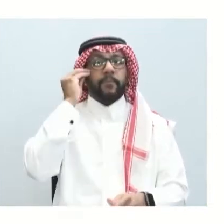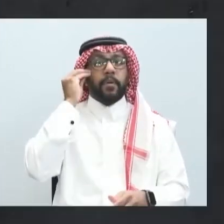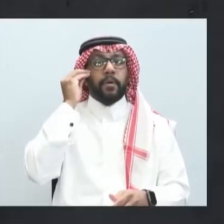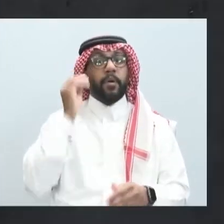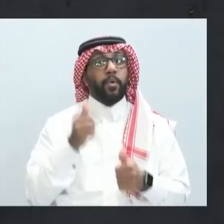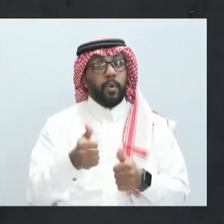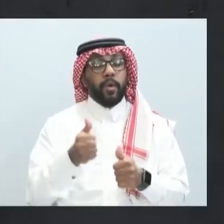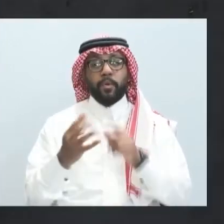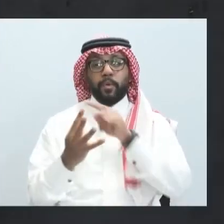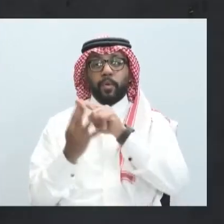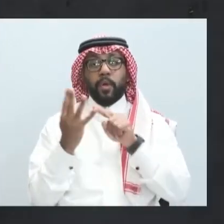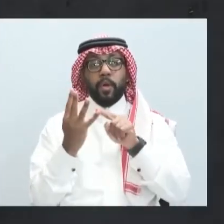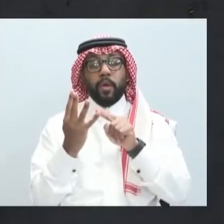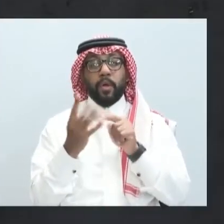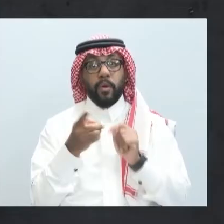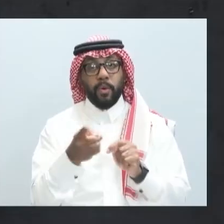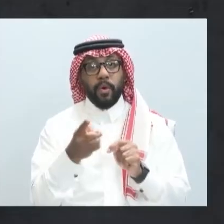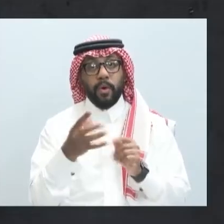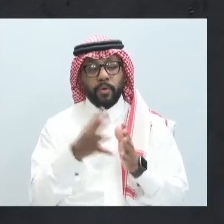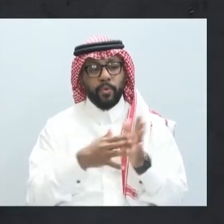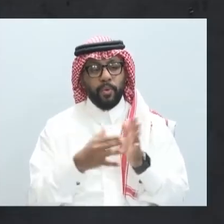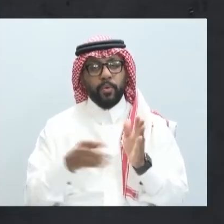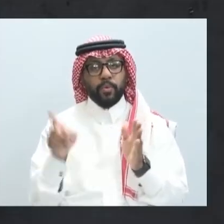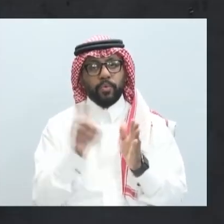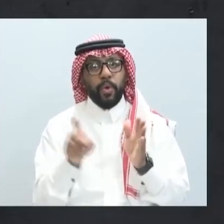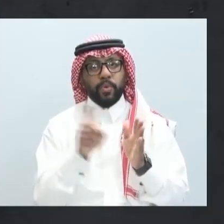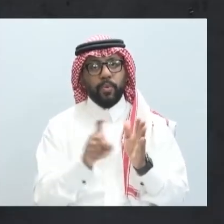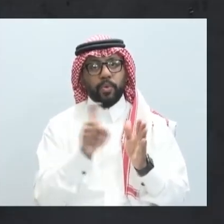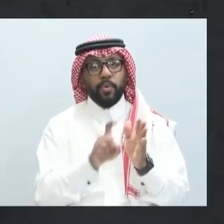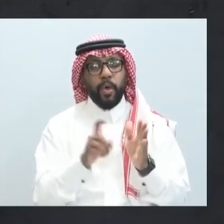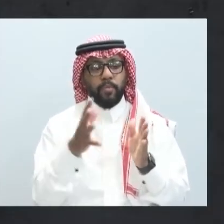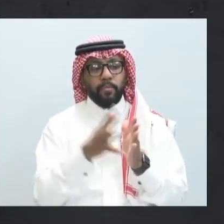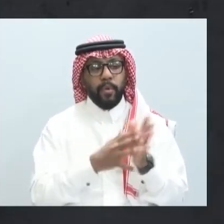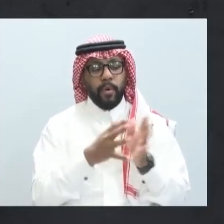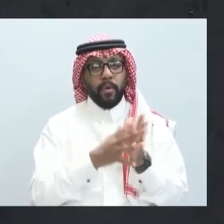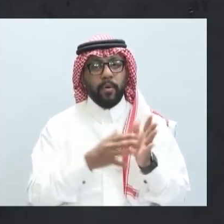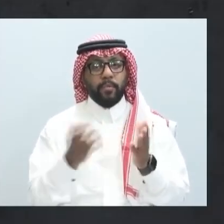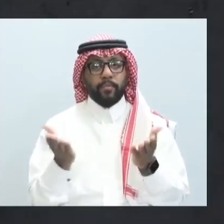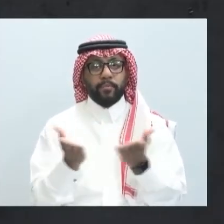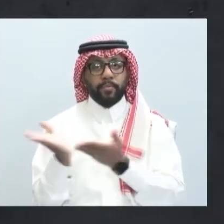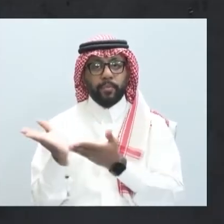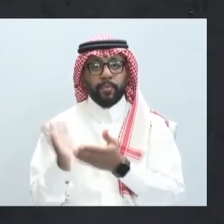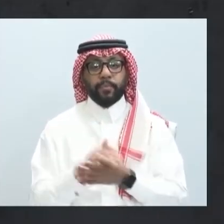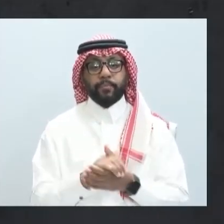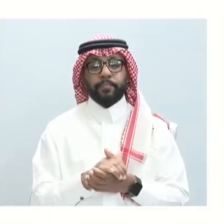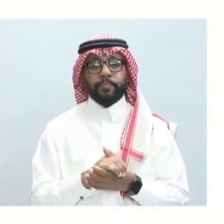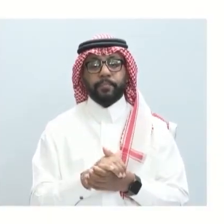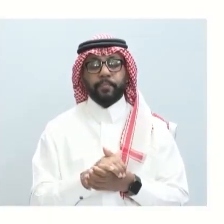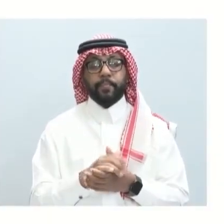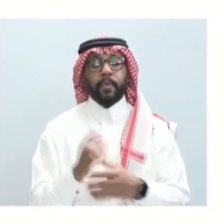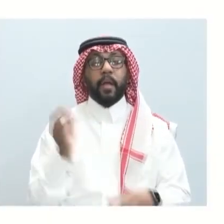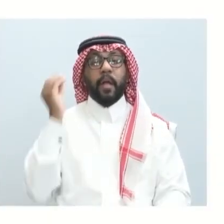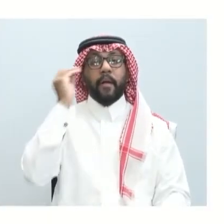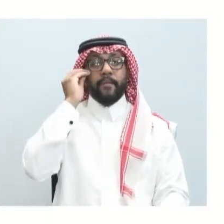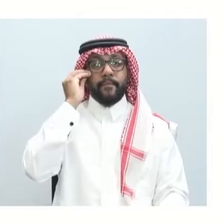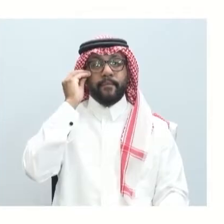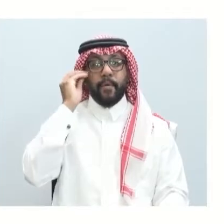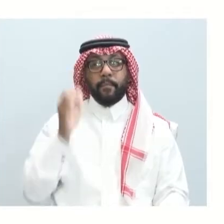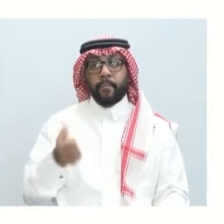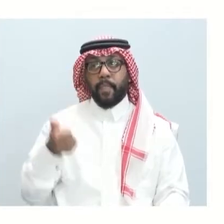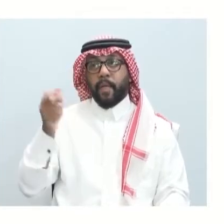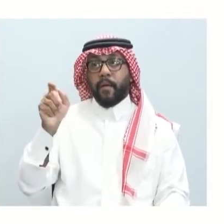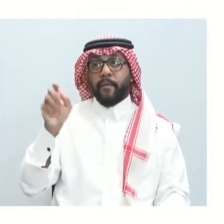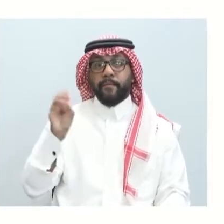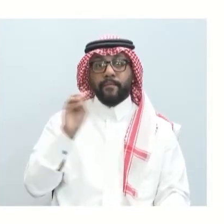باذن الله نستطيع حل اي سؤال اذن ننطلق الان الى الخطوه الاولى افهم اذا ابنائي بناتي